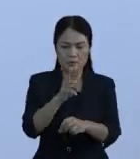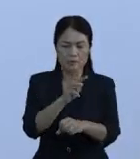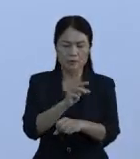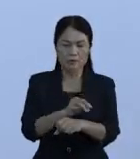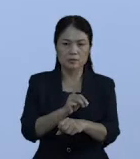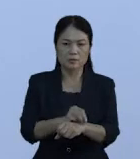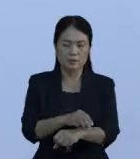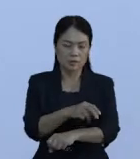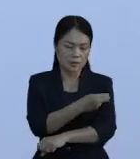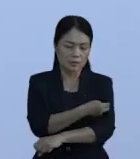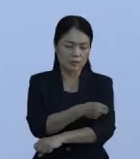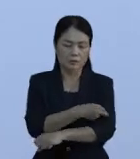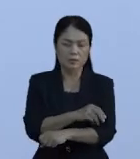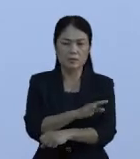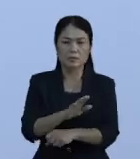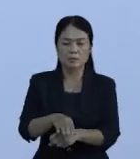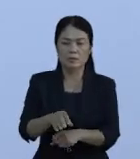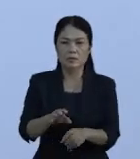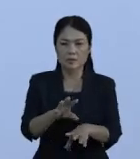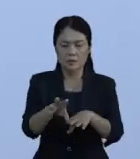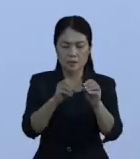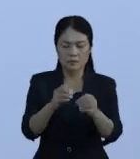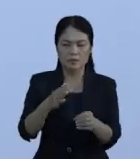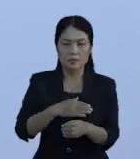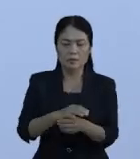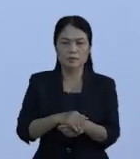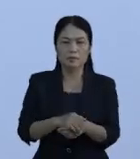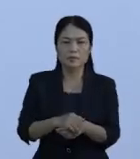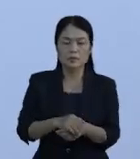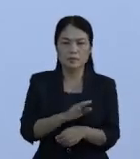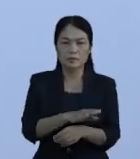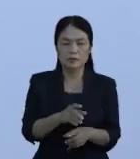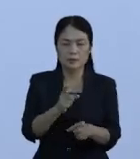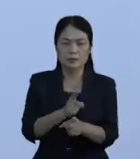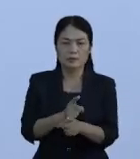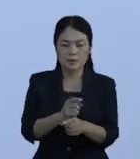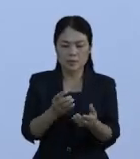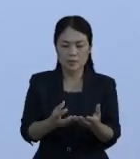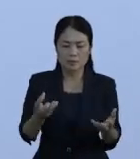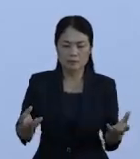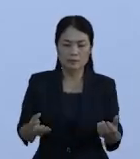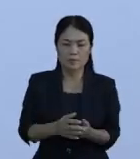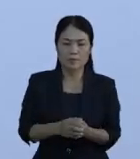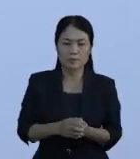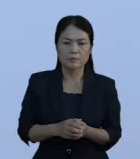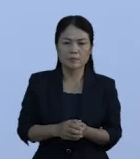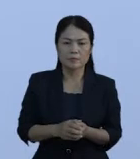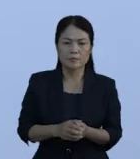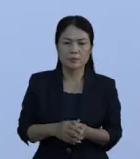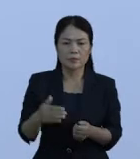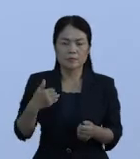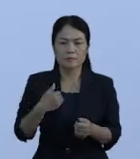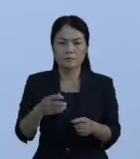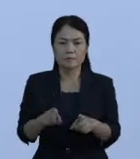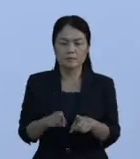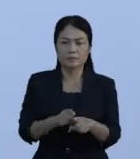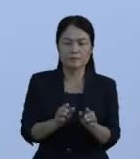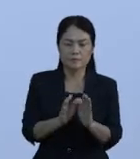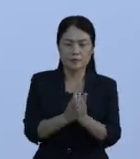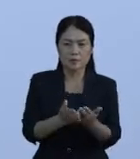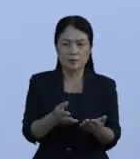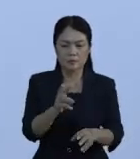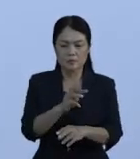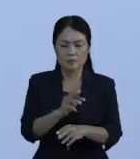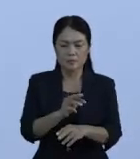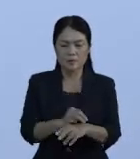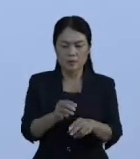và hãy con ai mà riêng chủng mới cũng bán con từ điệp chăm xong rồi đấy nè xong rồi đấy miền đôi chia sập hơi sạc sạc